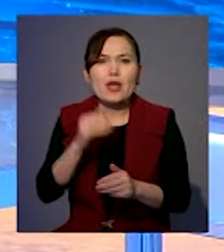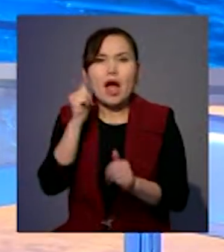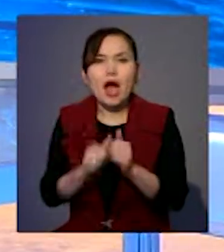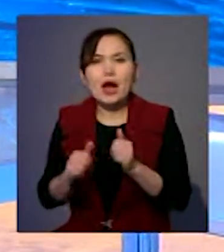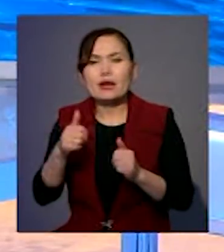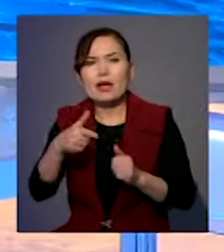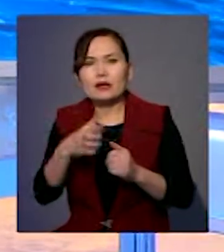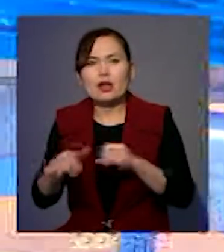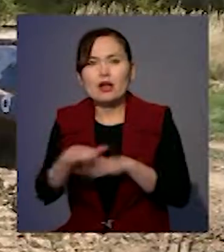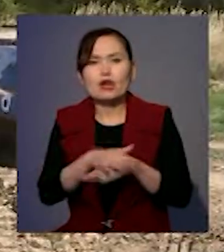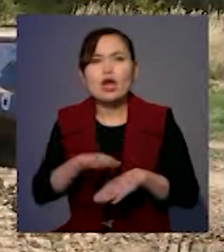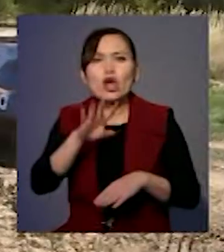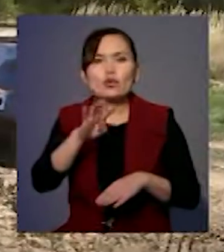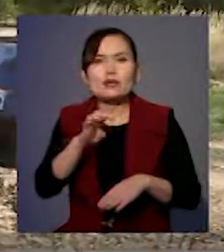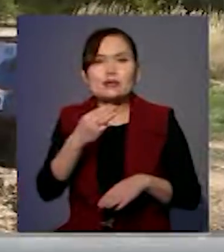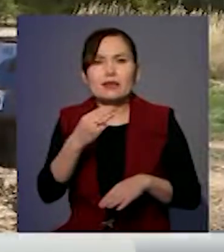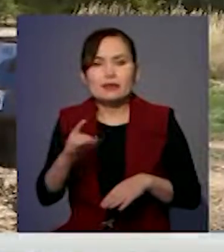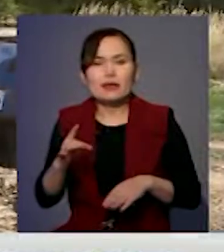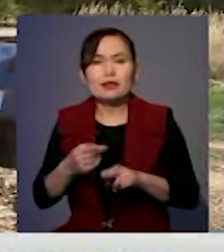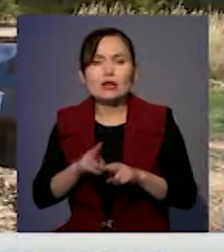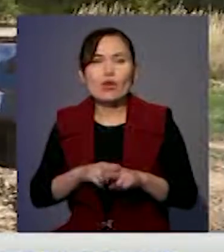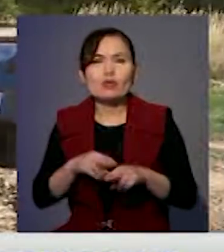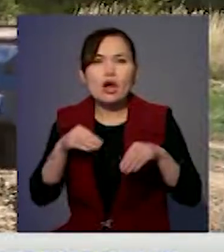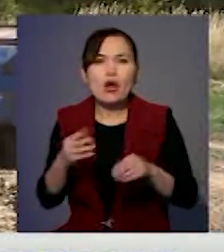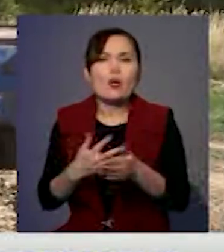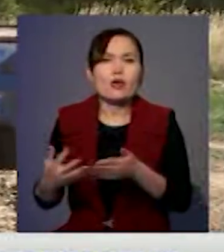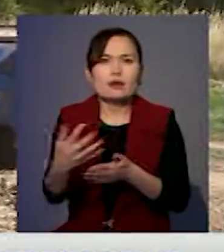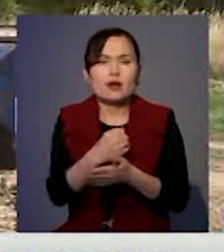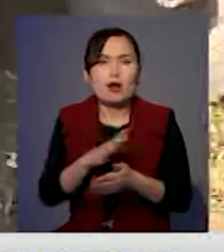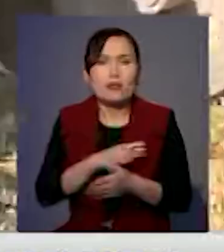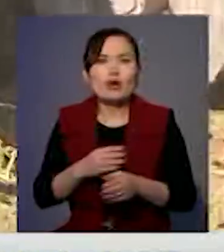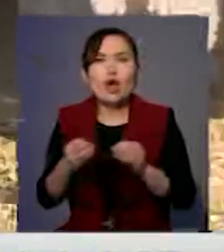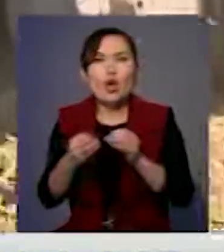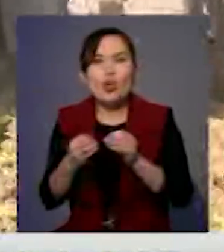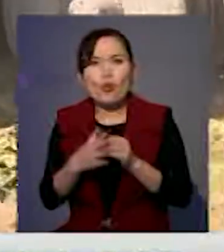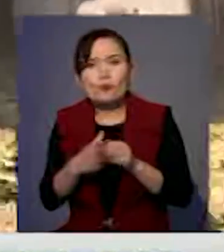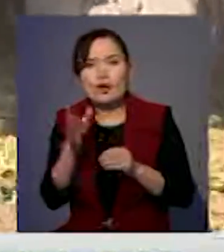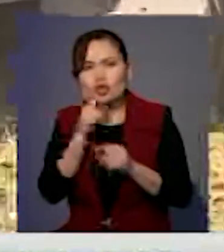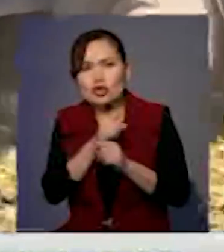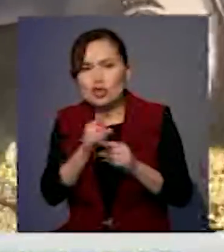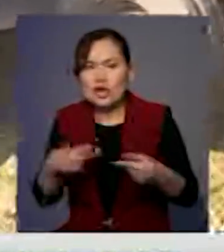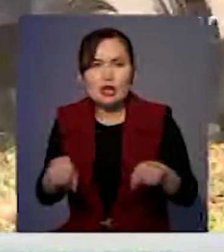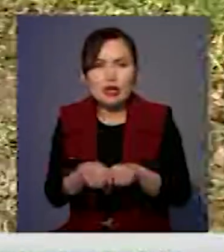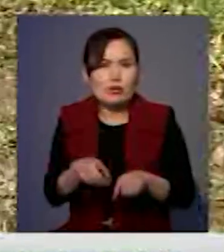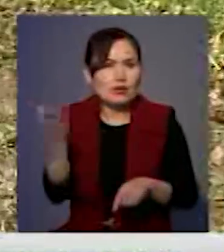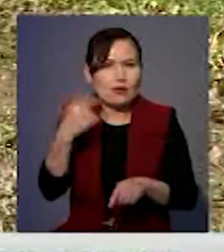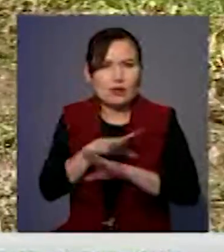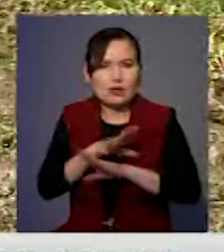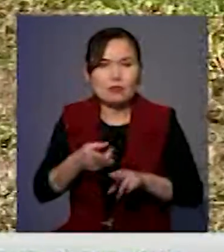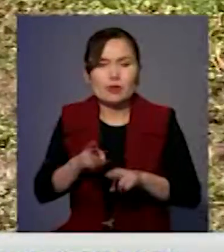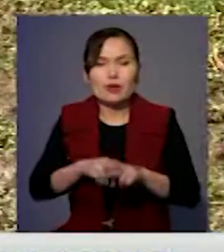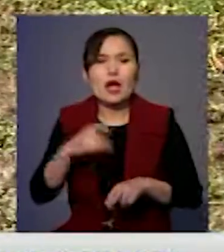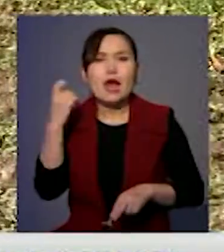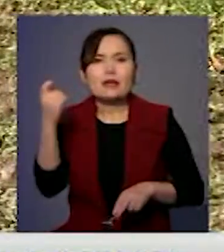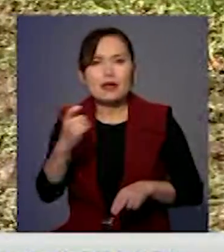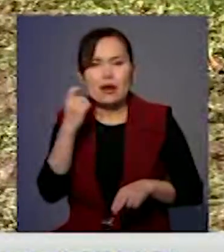гектардан 400 центнерден өнім алды. Мамандардың айтуынша, бұл соңғы 10-15 жылда болмаған рекордтық көрсеткіш диқандардың тәтті